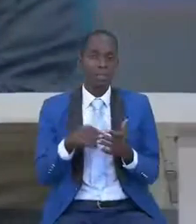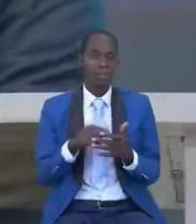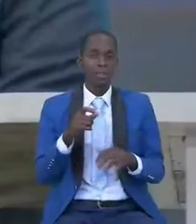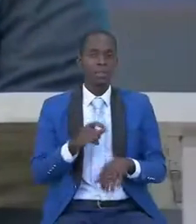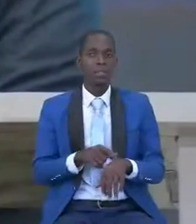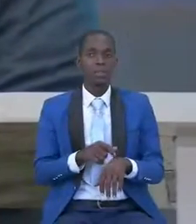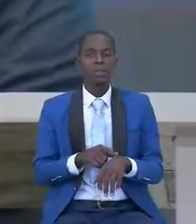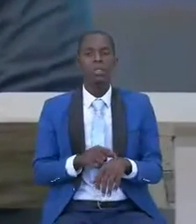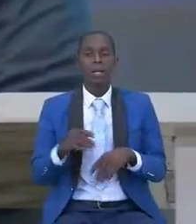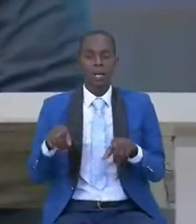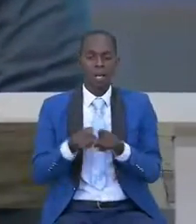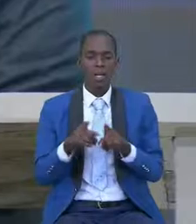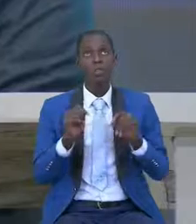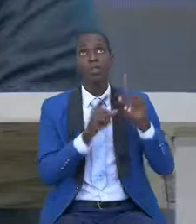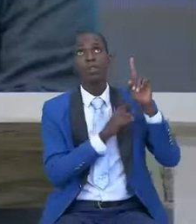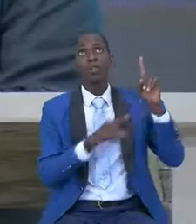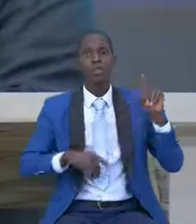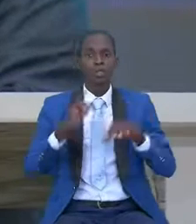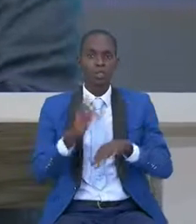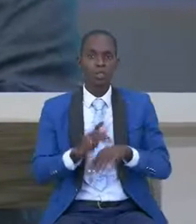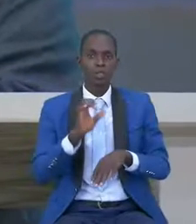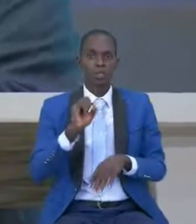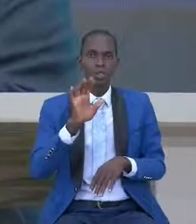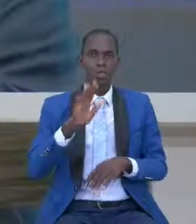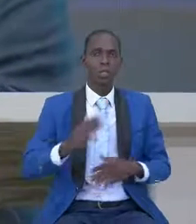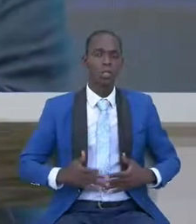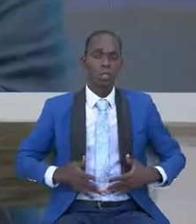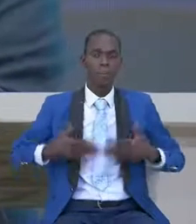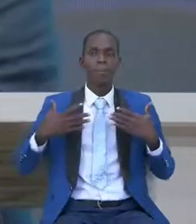comme Dieu touche ta vie et qu'il fait